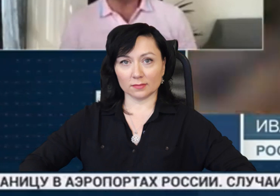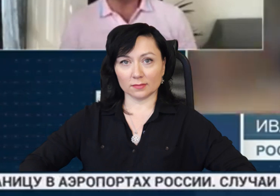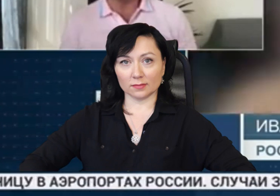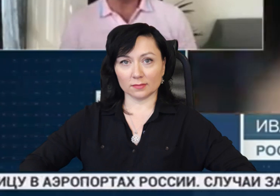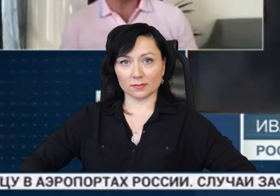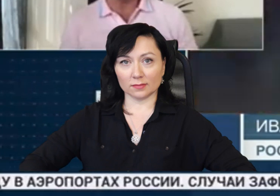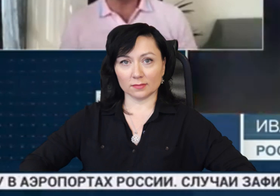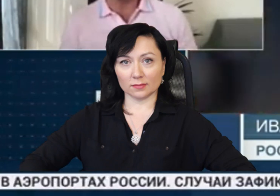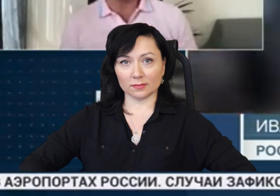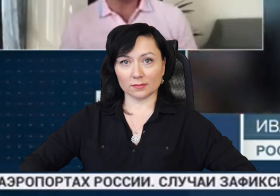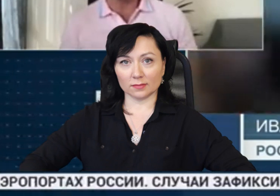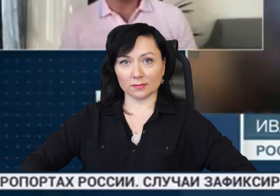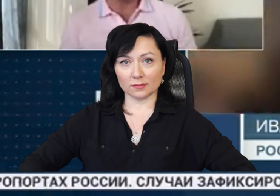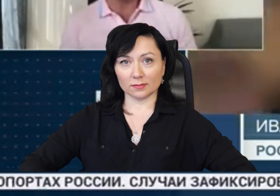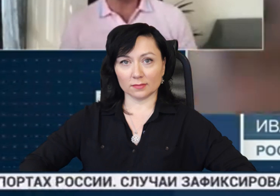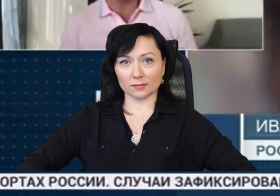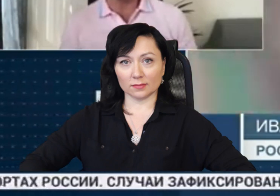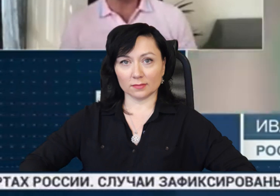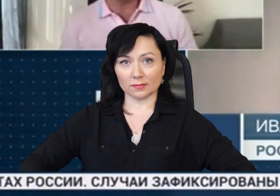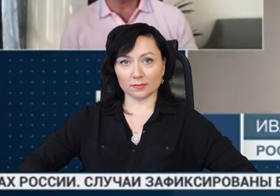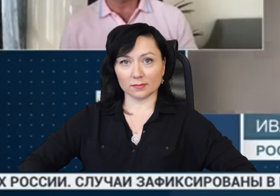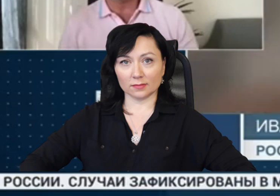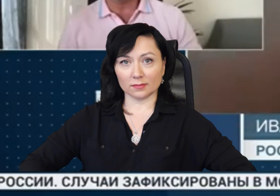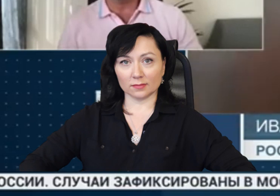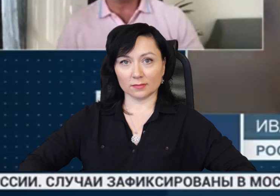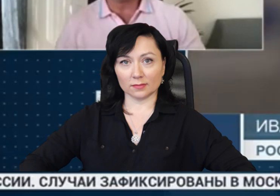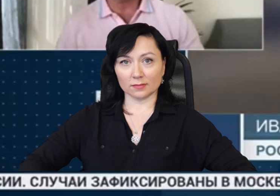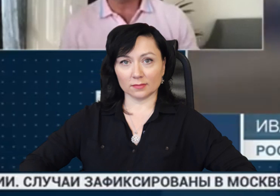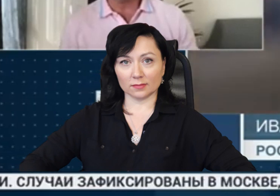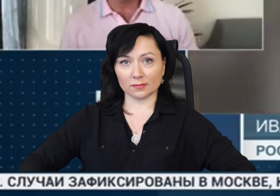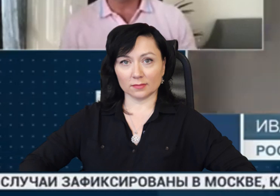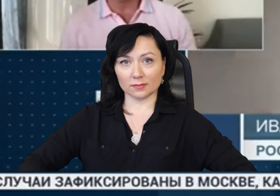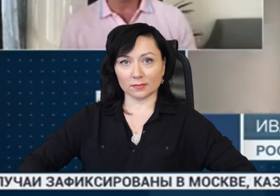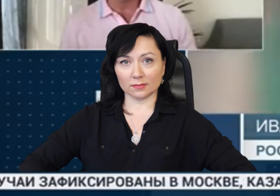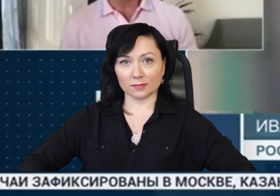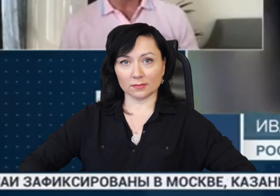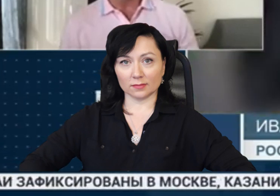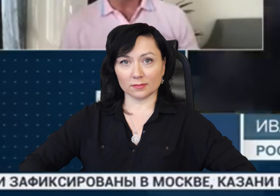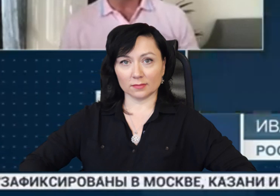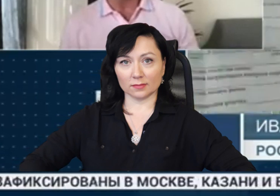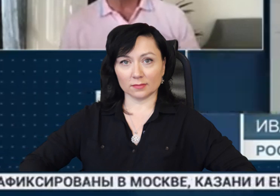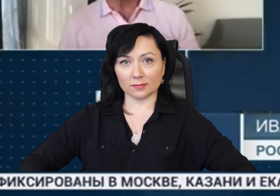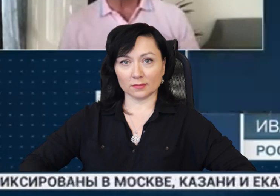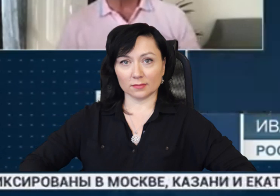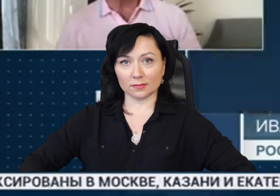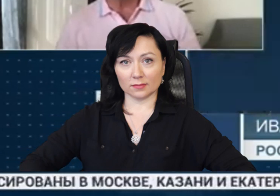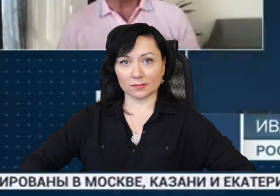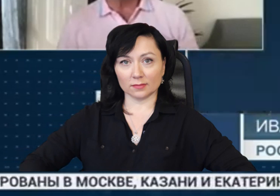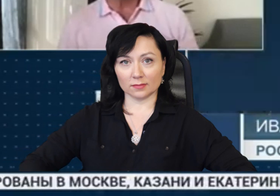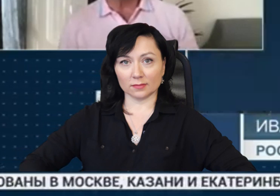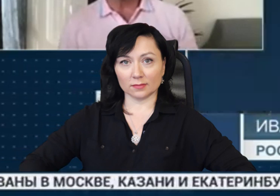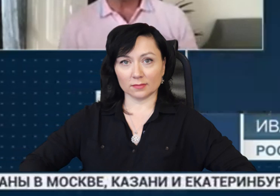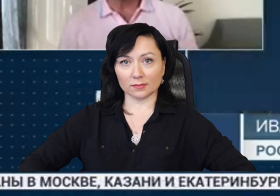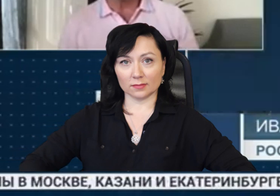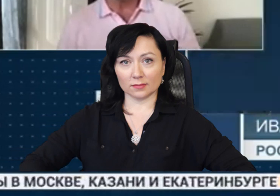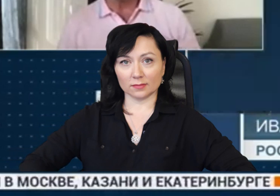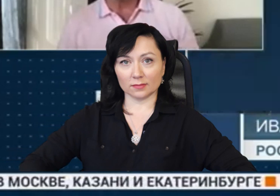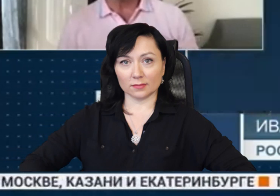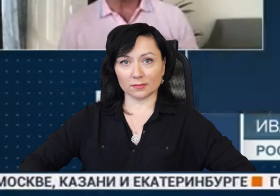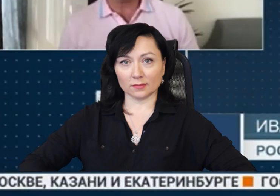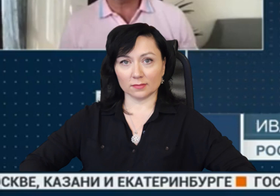и иметь при себе все распечатанные документы по туру билеты или маршрутные квитанции туда и обратно